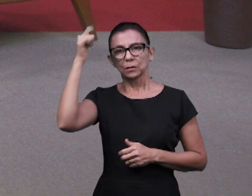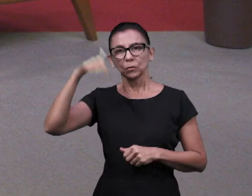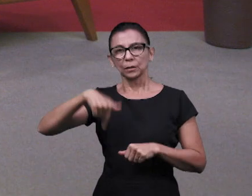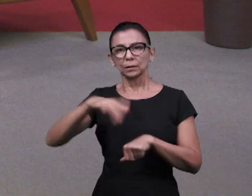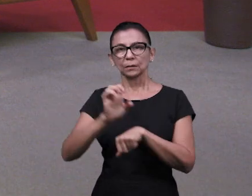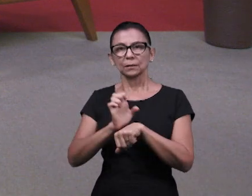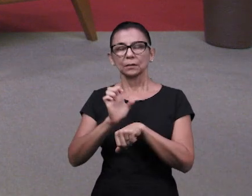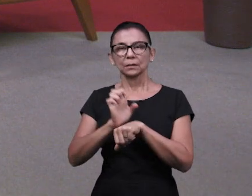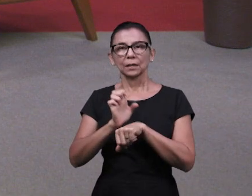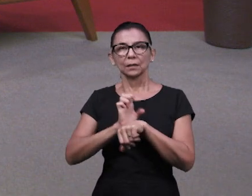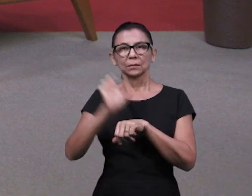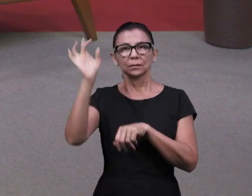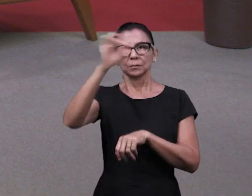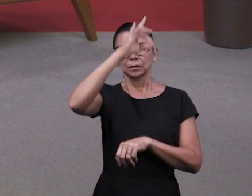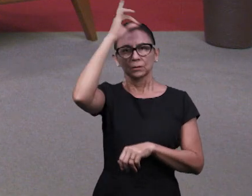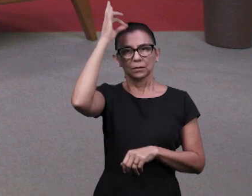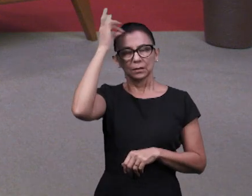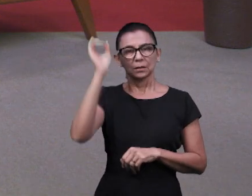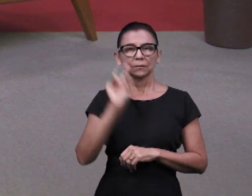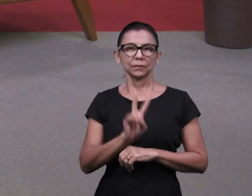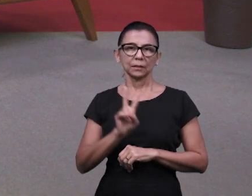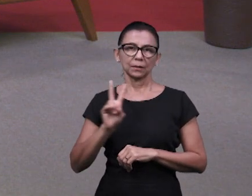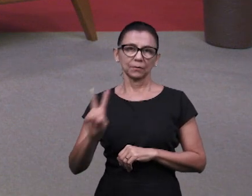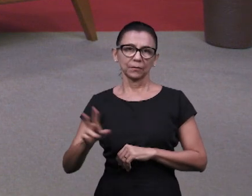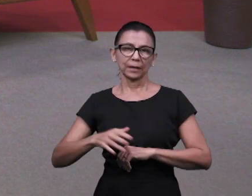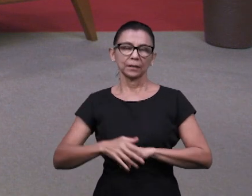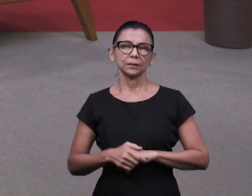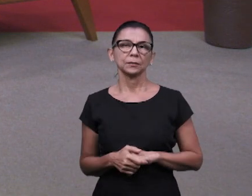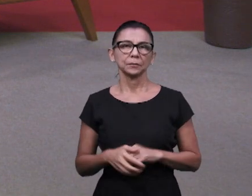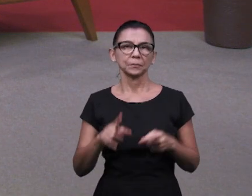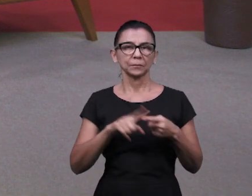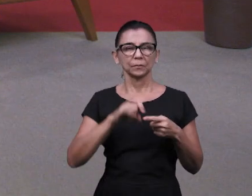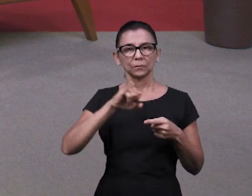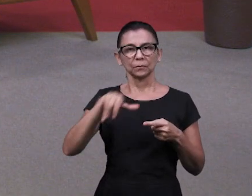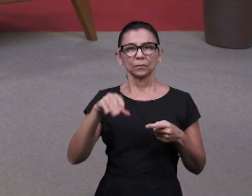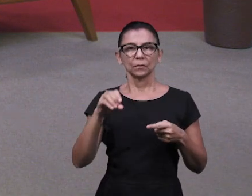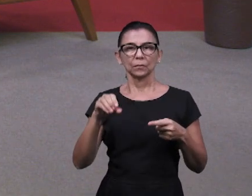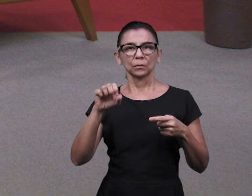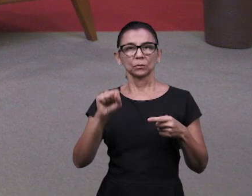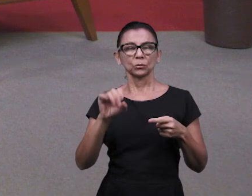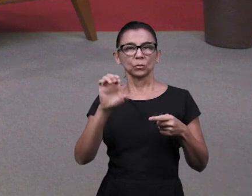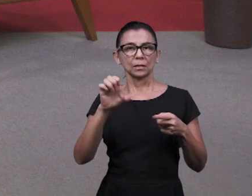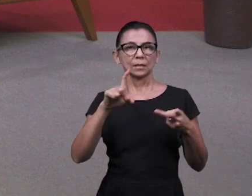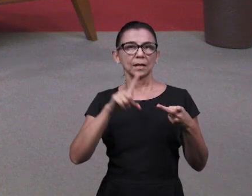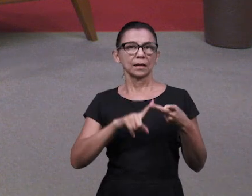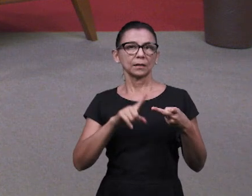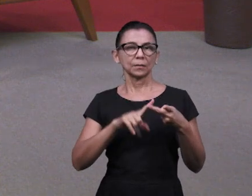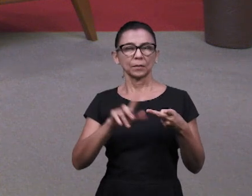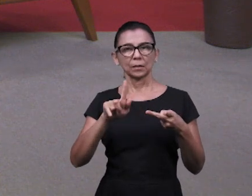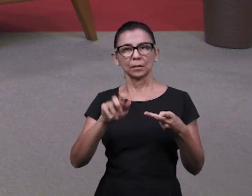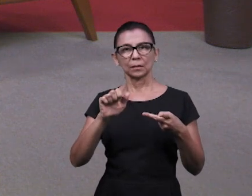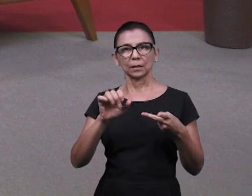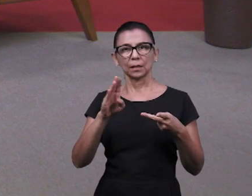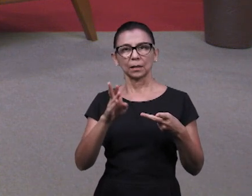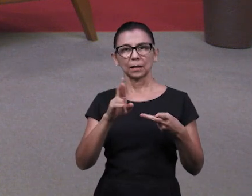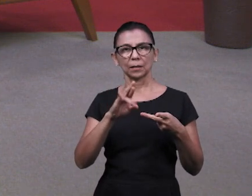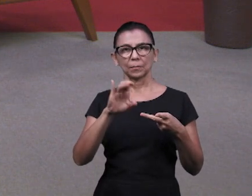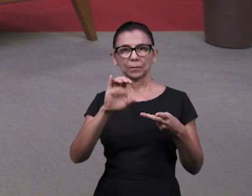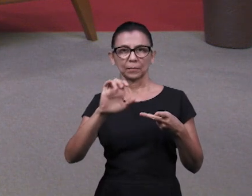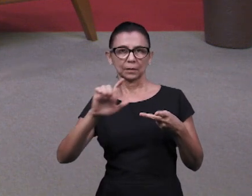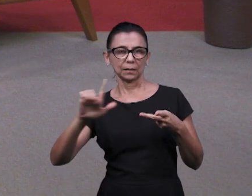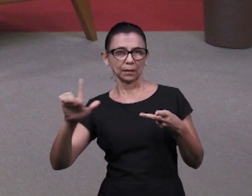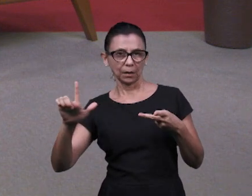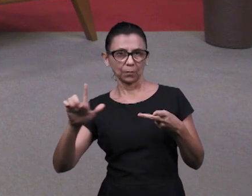Espírito Santo. C'est José d'Oliveira, il est de l'église Gloria 4 ici de Vila Velha, et